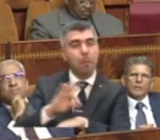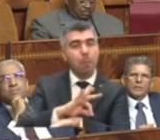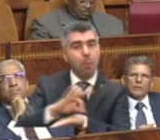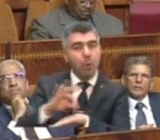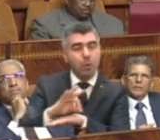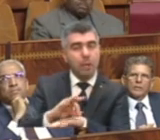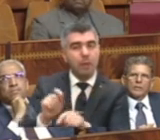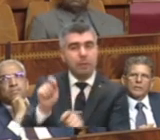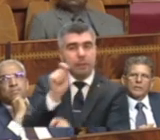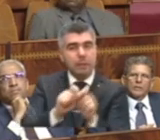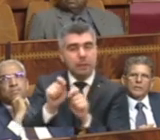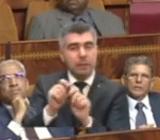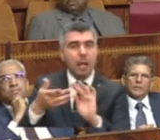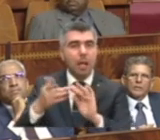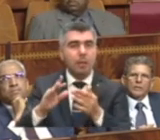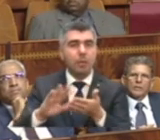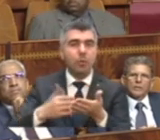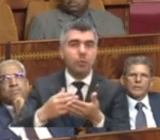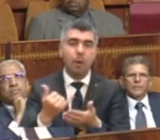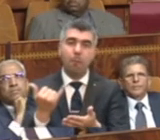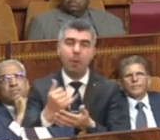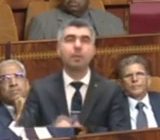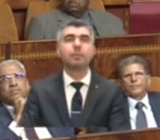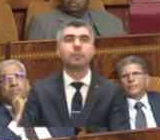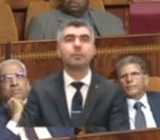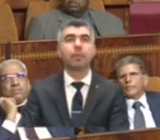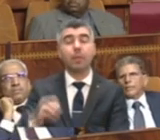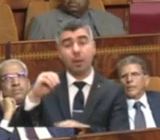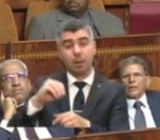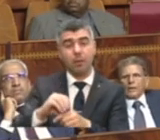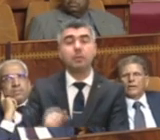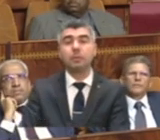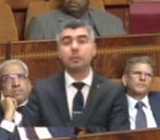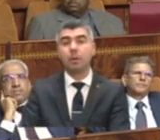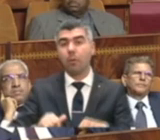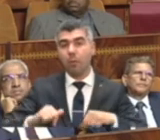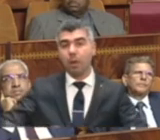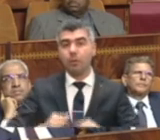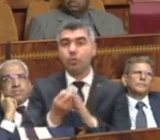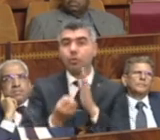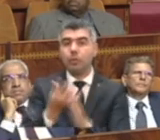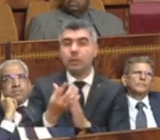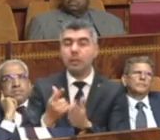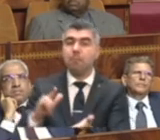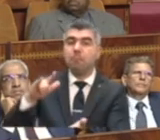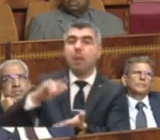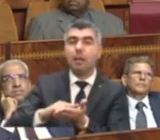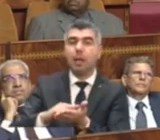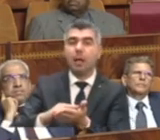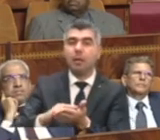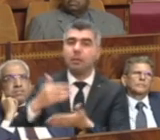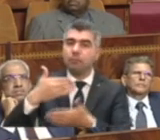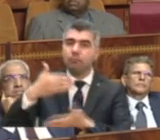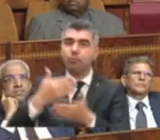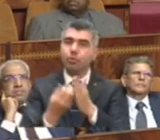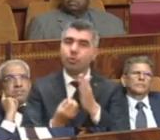في الصيانه وفي الرقمنه كما قلتوا السيد الوزير. ومن جهه اخرى السيد الوزير بغينا احداث مطارات جديده باش ينقص الضغط على